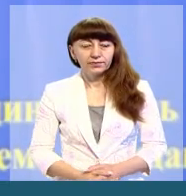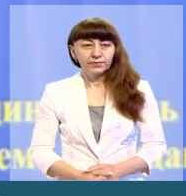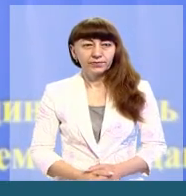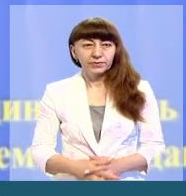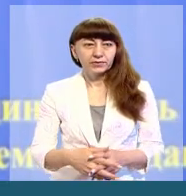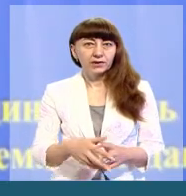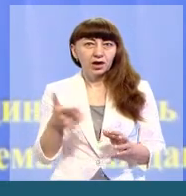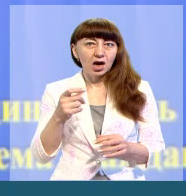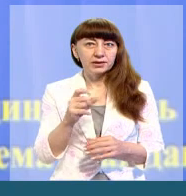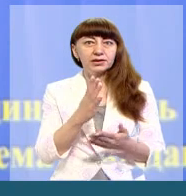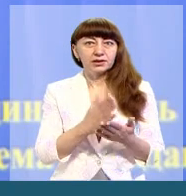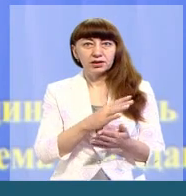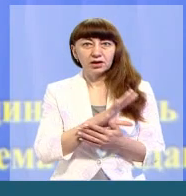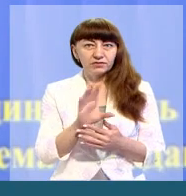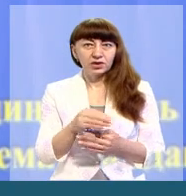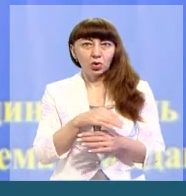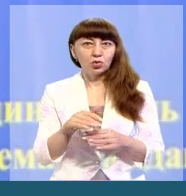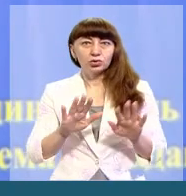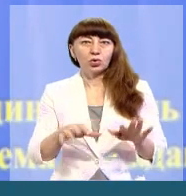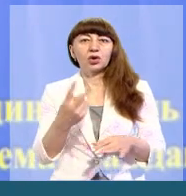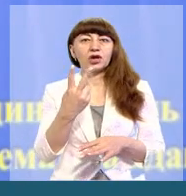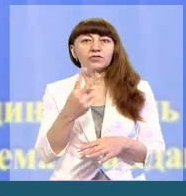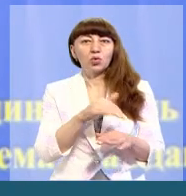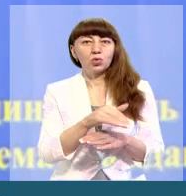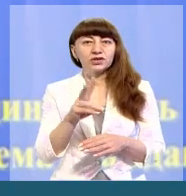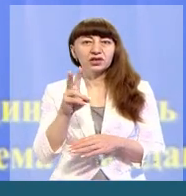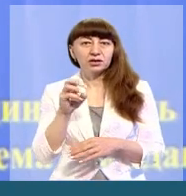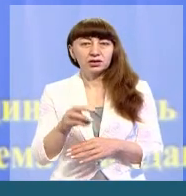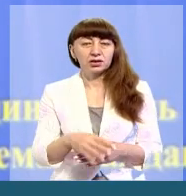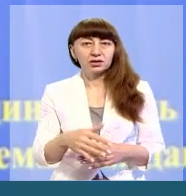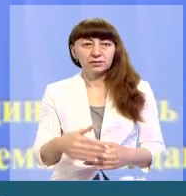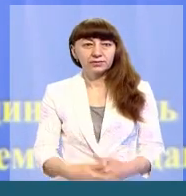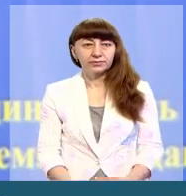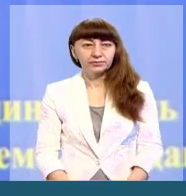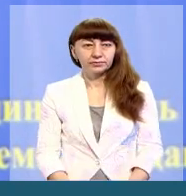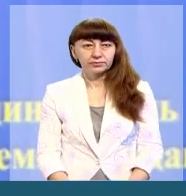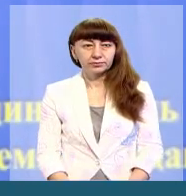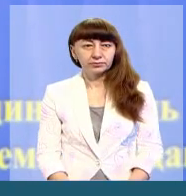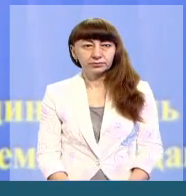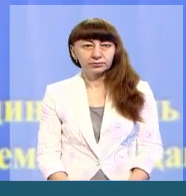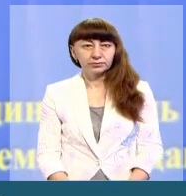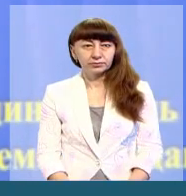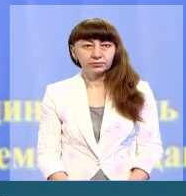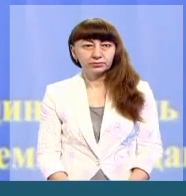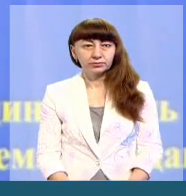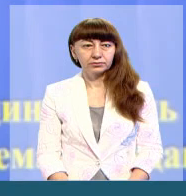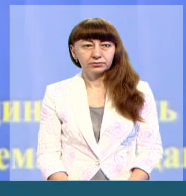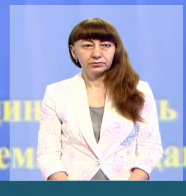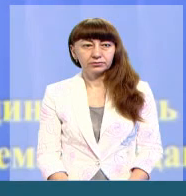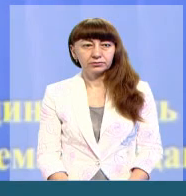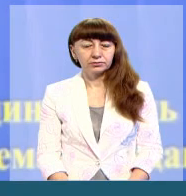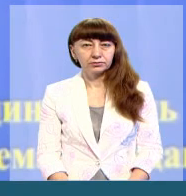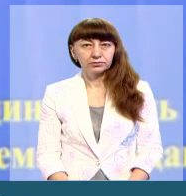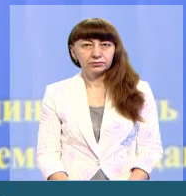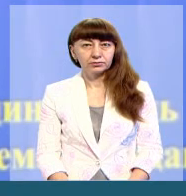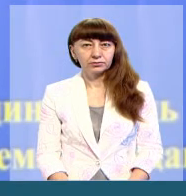кетті, қалай, неге өткізбей жатыр? Құбыр тартылып тұр, газ жоқ. Енді мына 15 үйді қосу керек. Енді құбырда газ